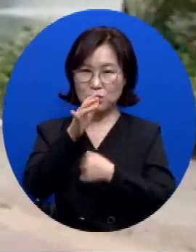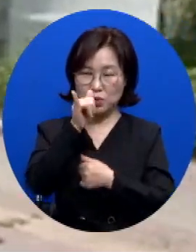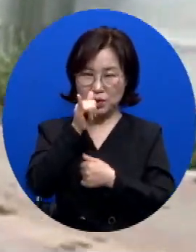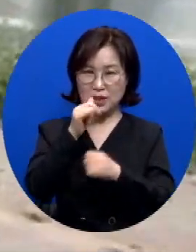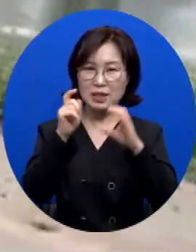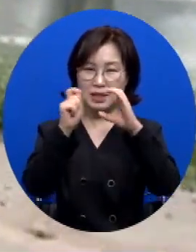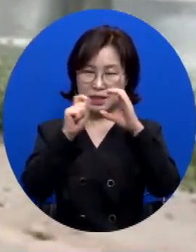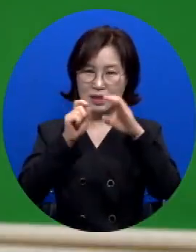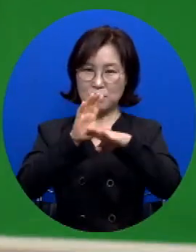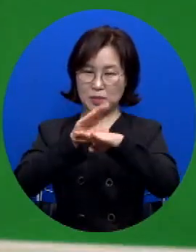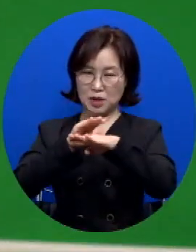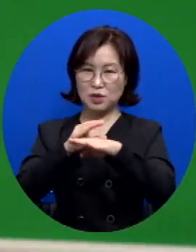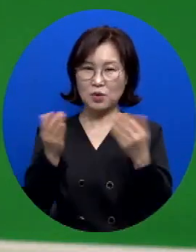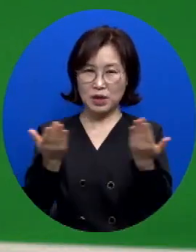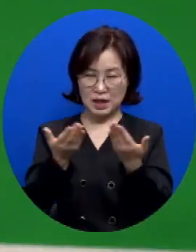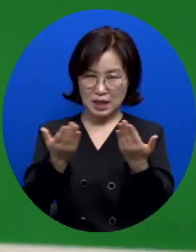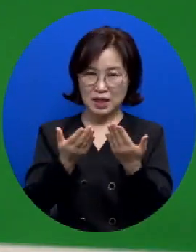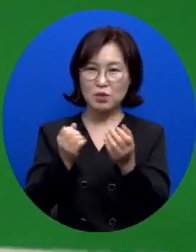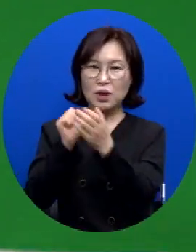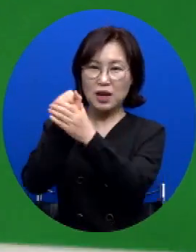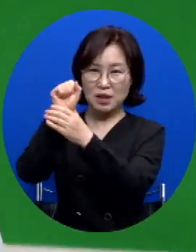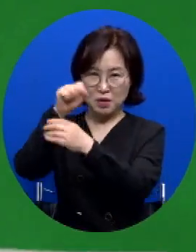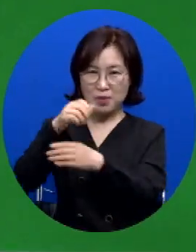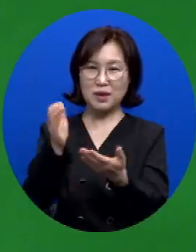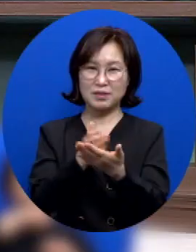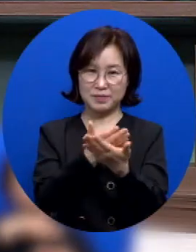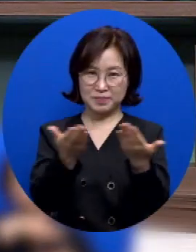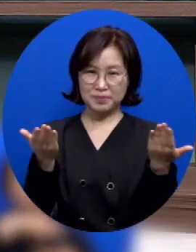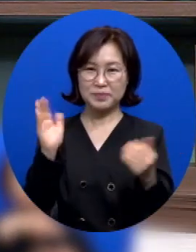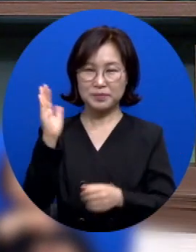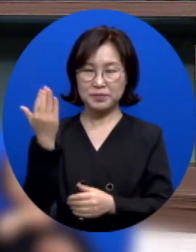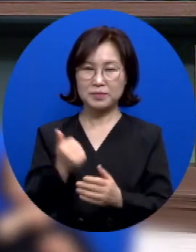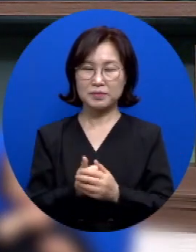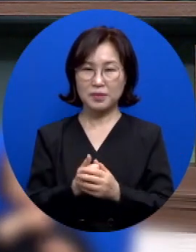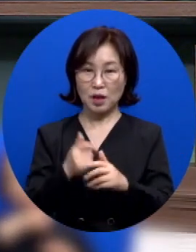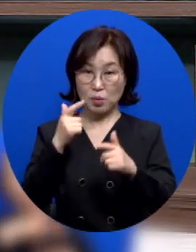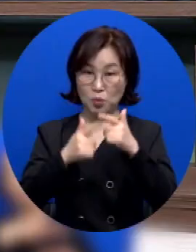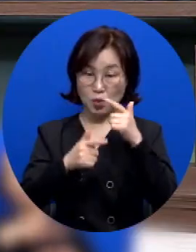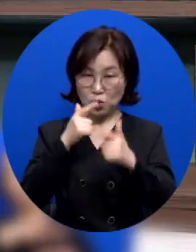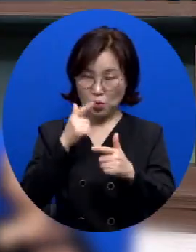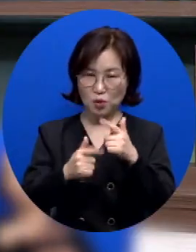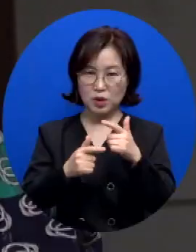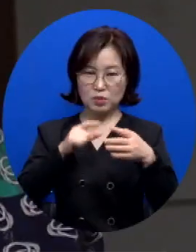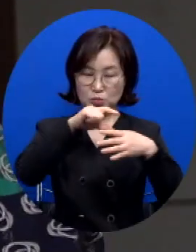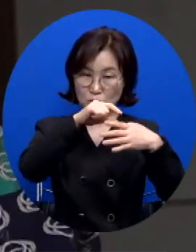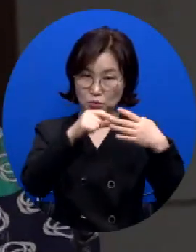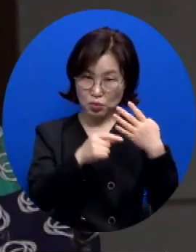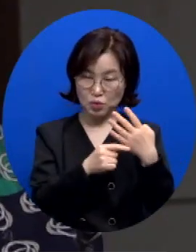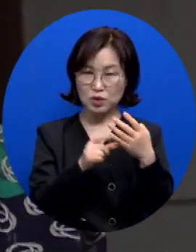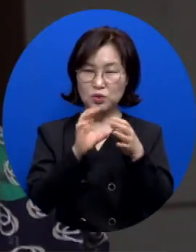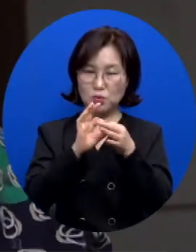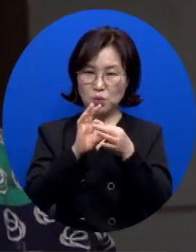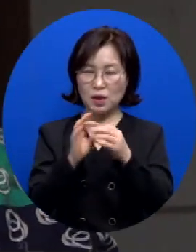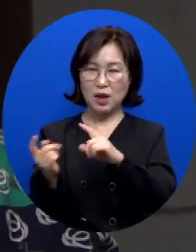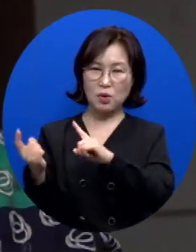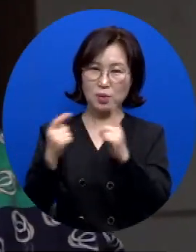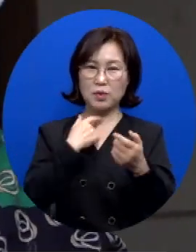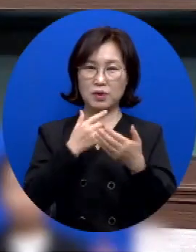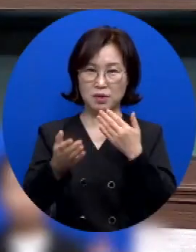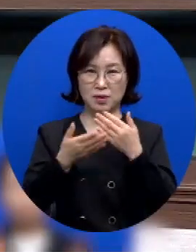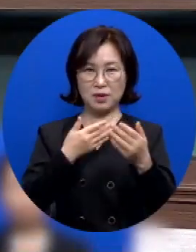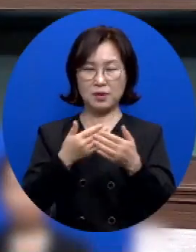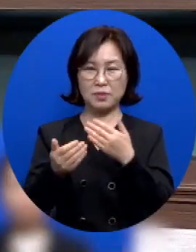CTS의 미디어 사역과 그 열매들을 나눌 예정입니다. 목요일에는 방송 프로그램을 통해 회복을 경험한